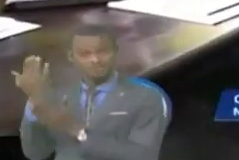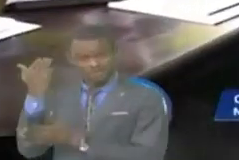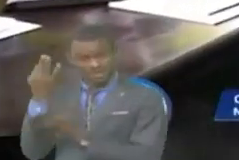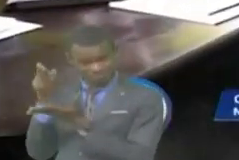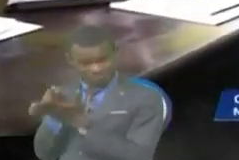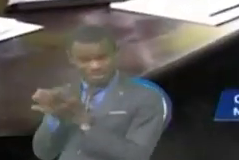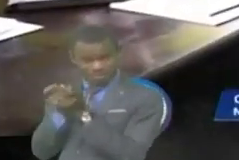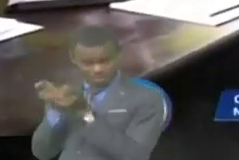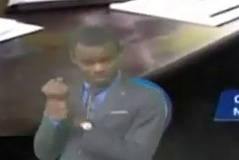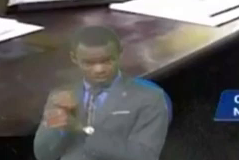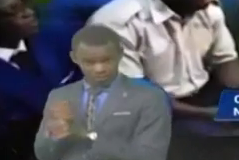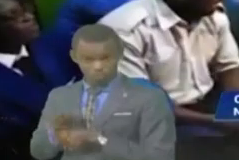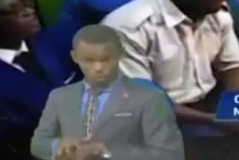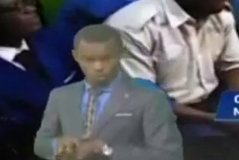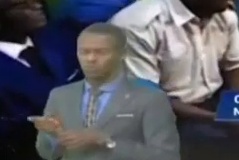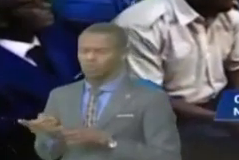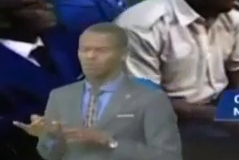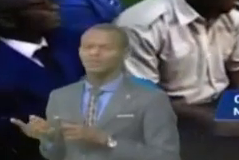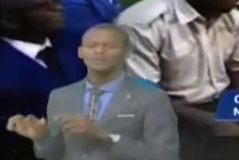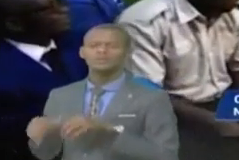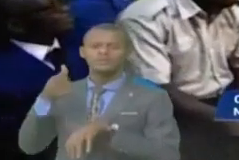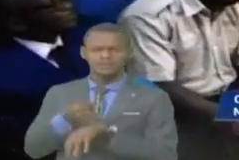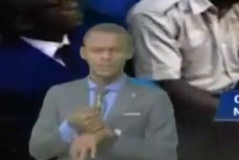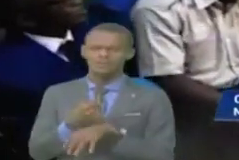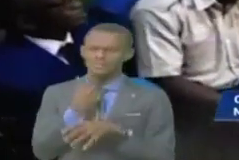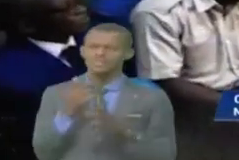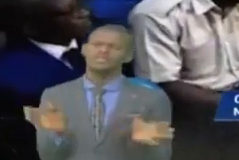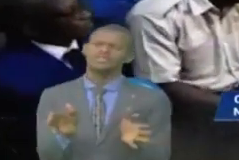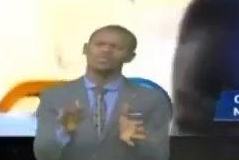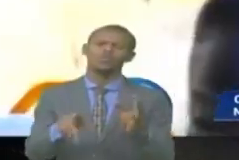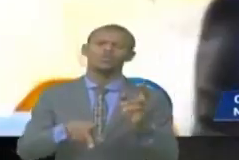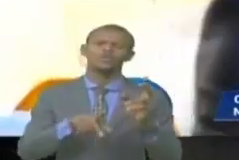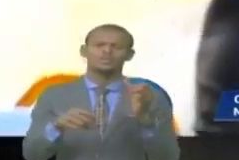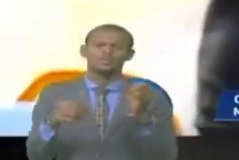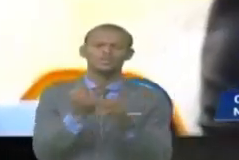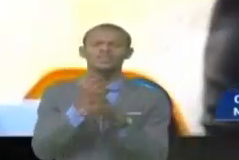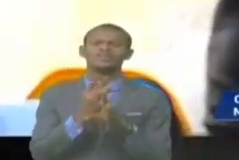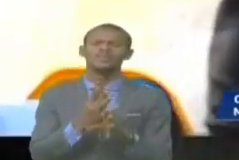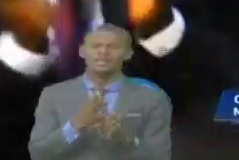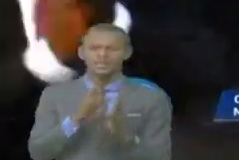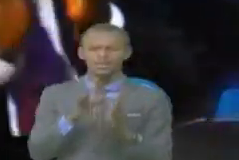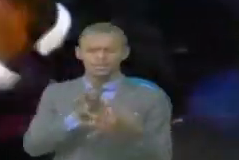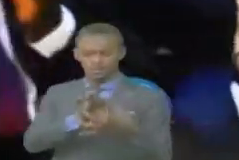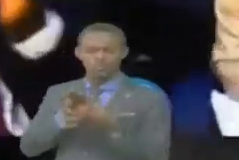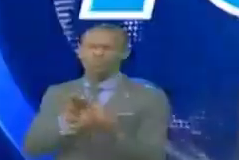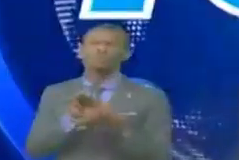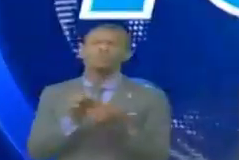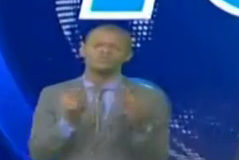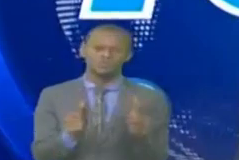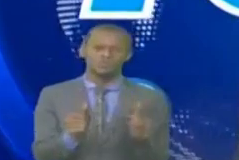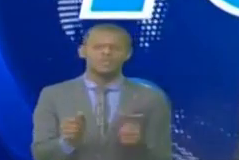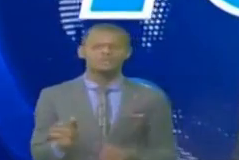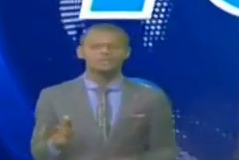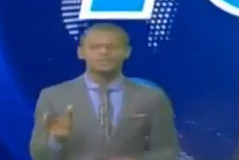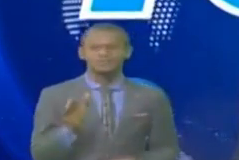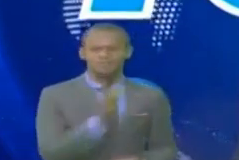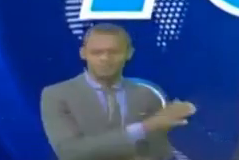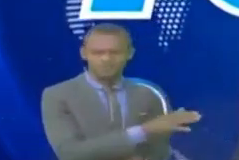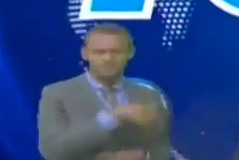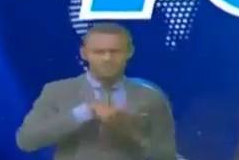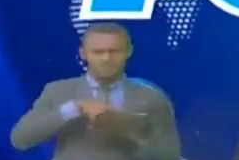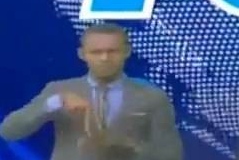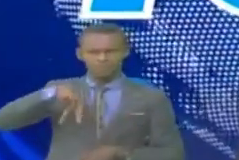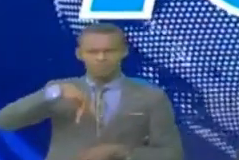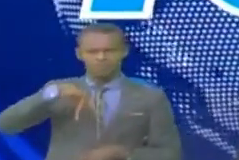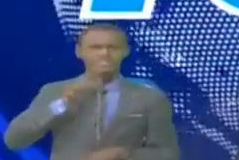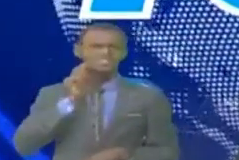la direction du Sud Kivu, a invité les employés à oublier le passé afin de rehausser la production. Et dans la province de la